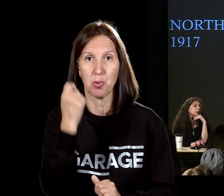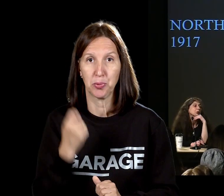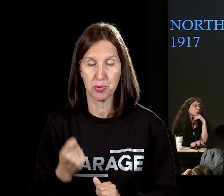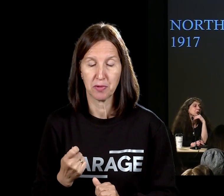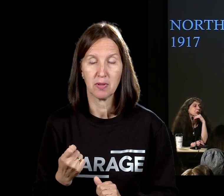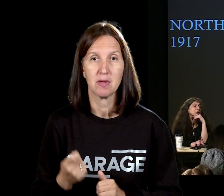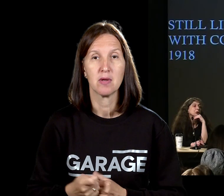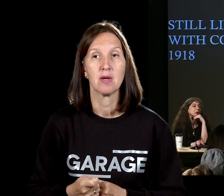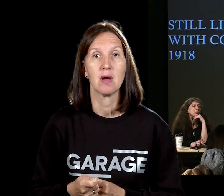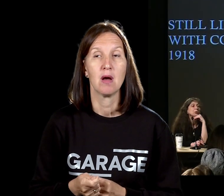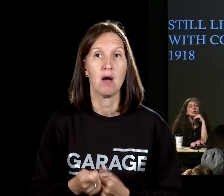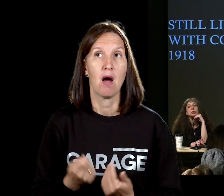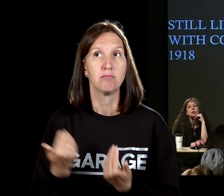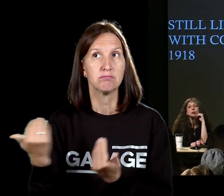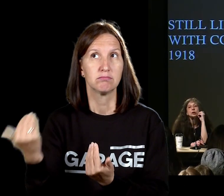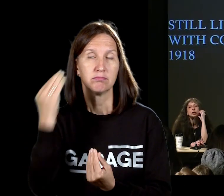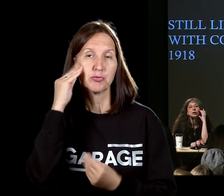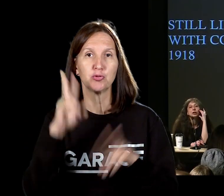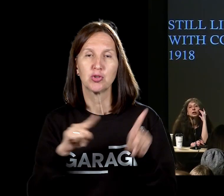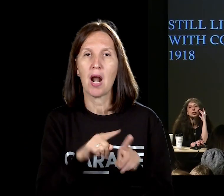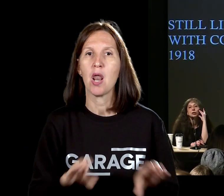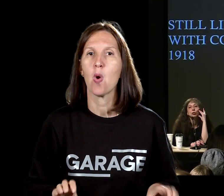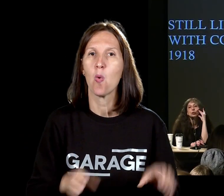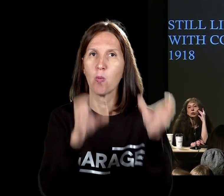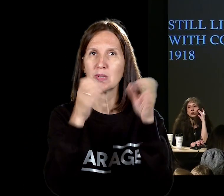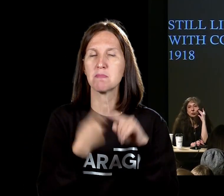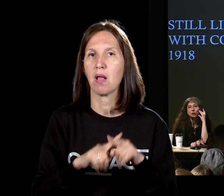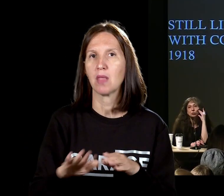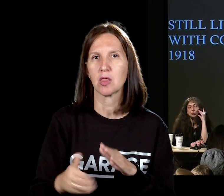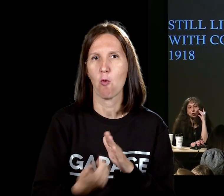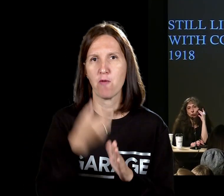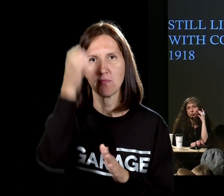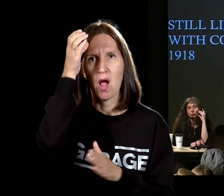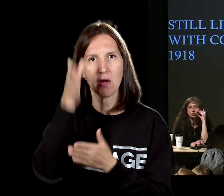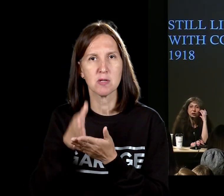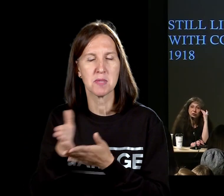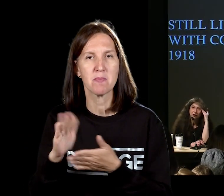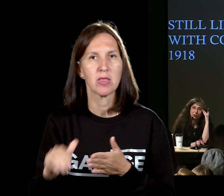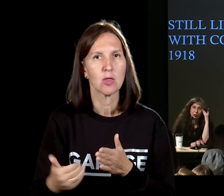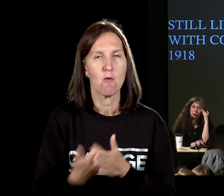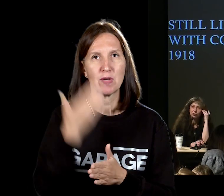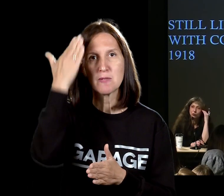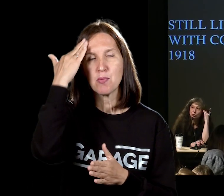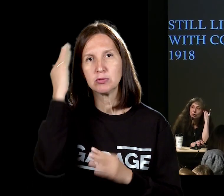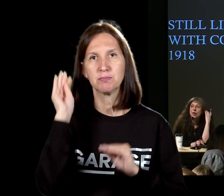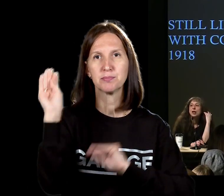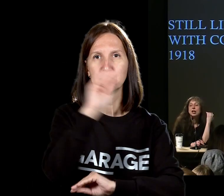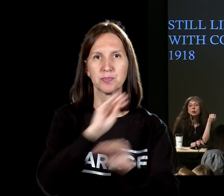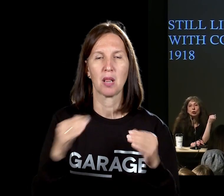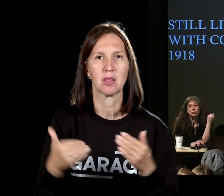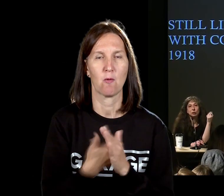восприятии барселонских художников, для которых кубизм был все-таки скорее таким новым академизмом, способом выстраивать новые